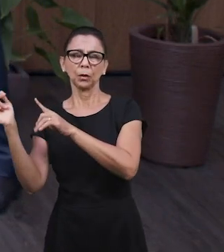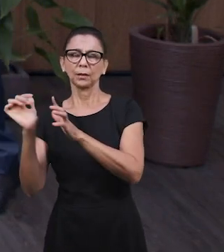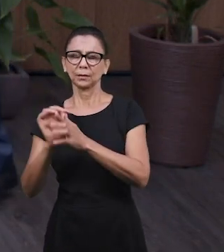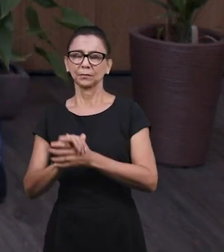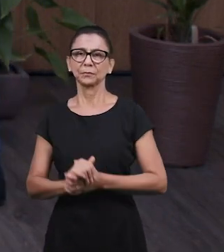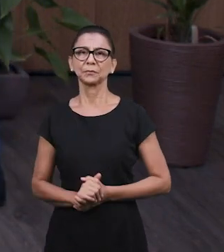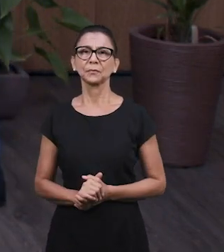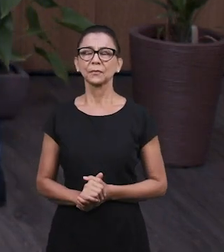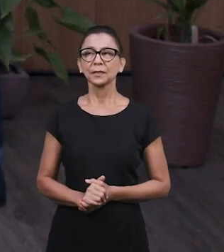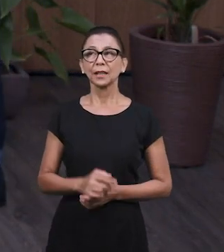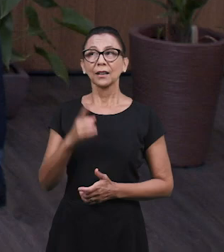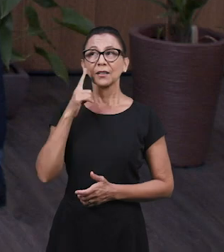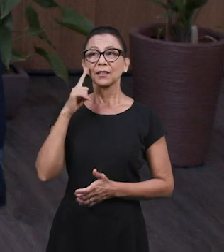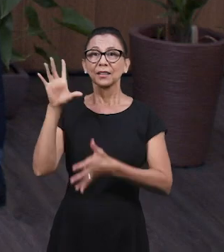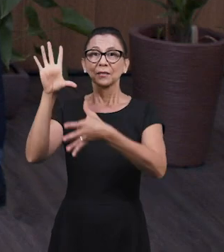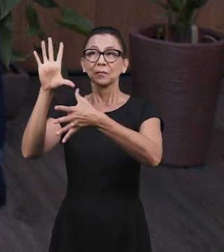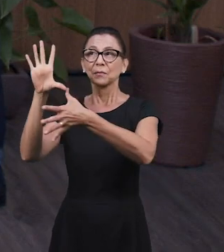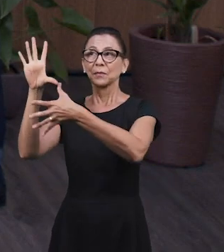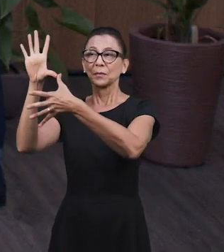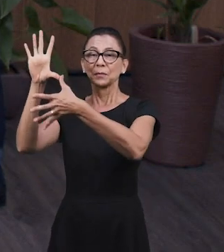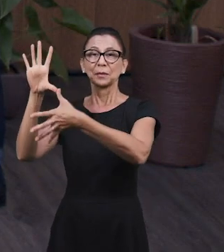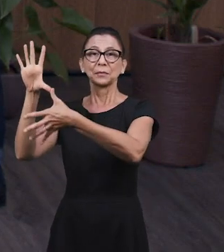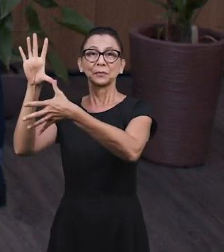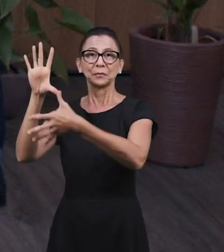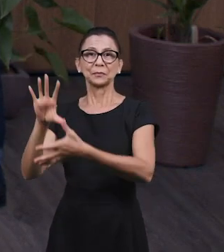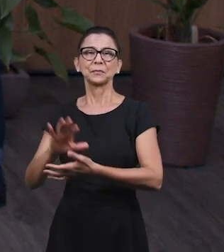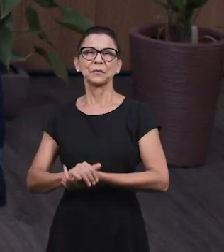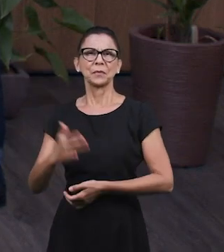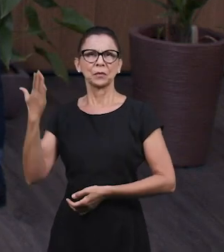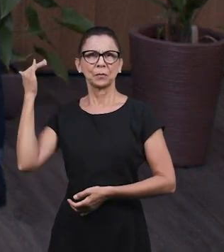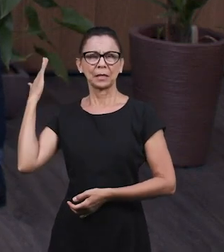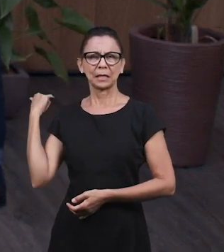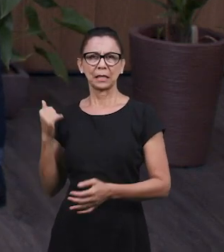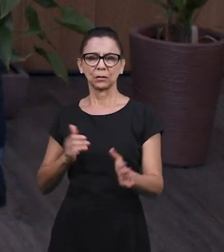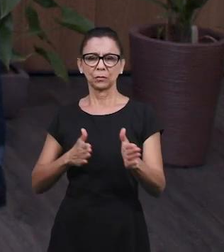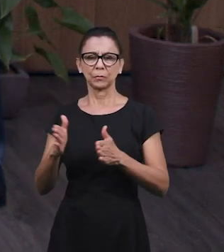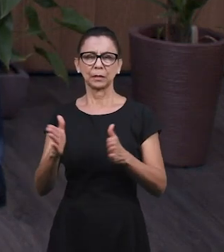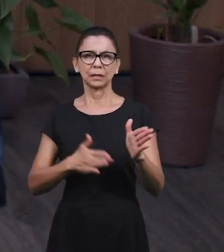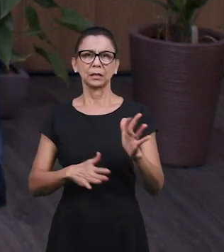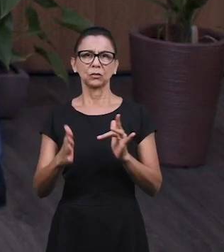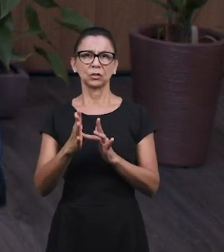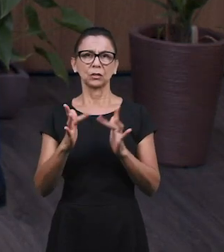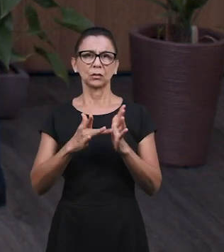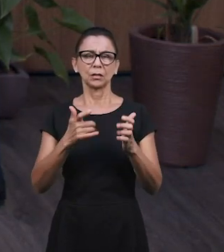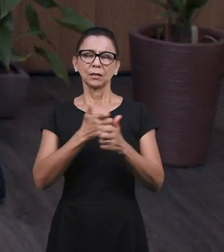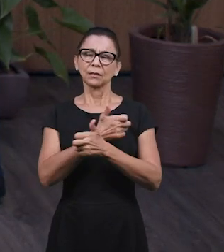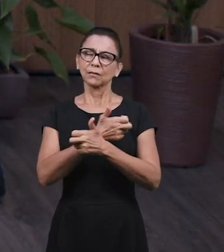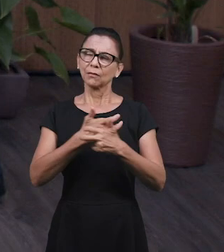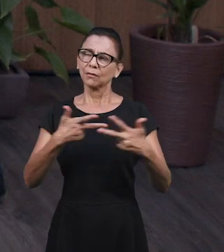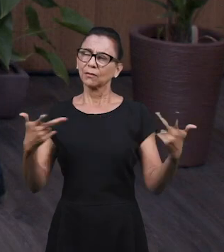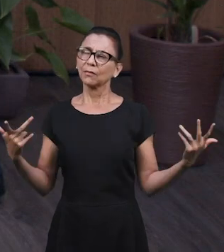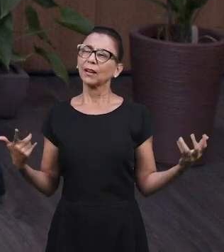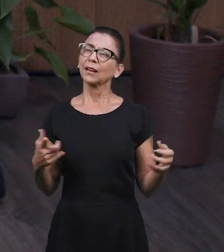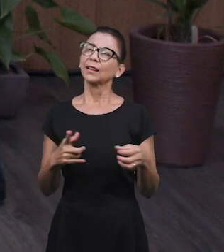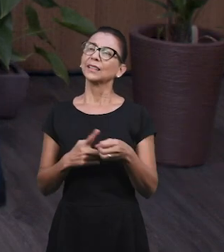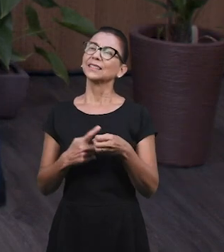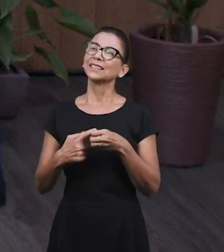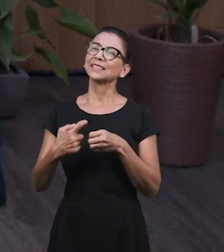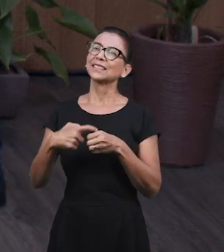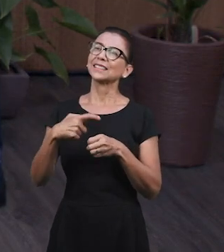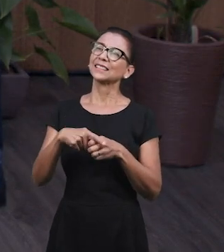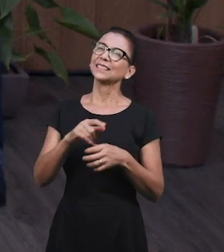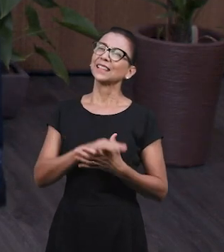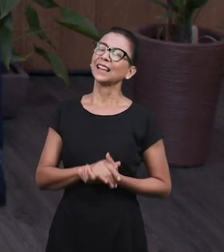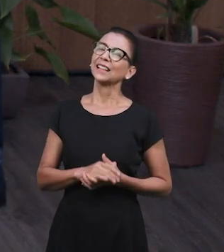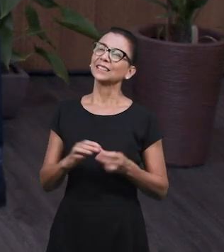ici un plan de cette région de l'époque de Jésus, les provinces